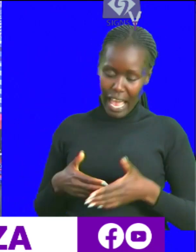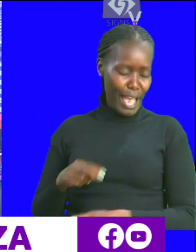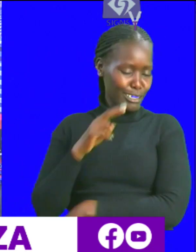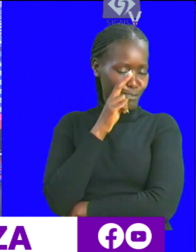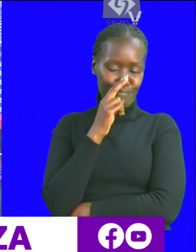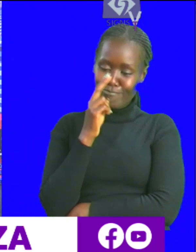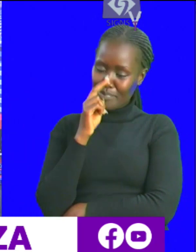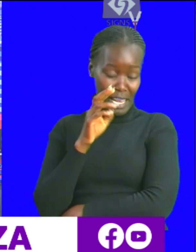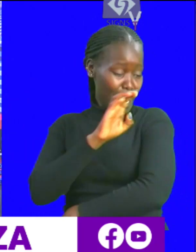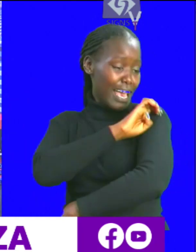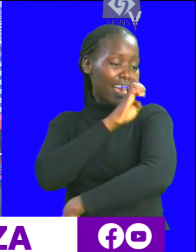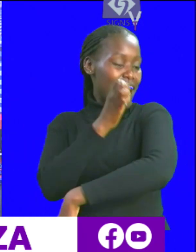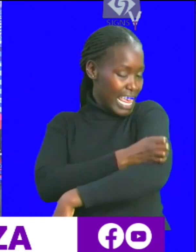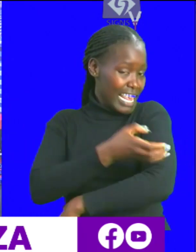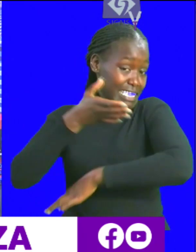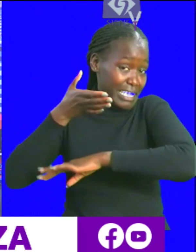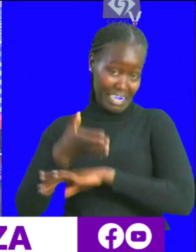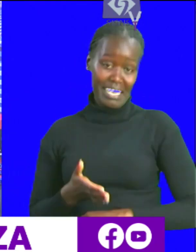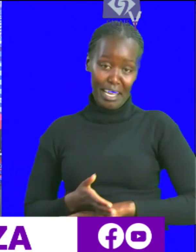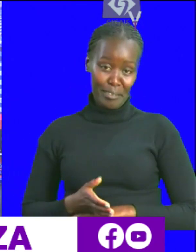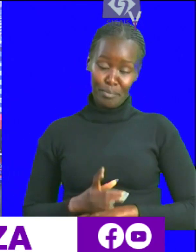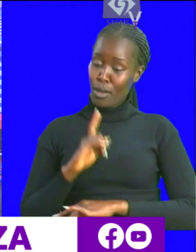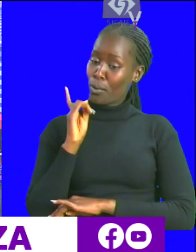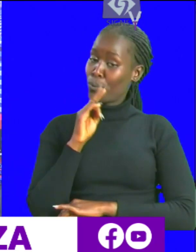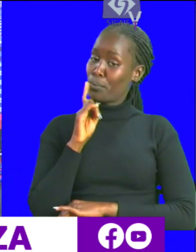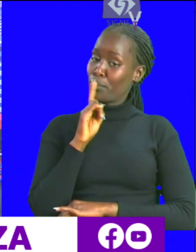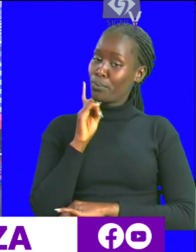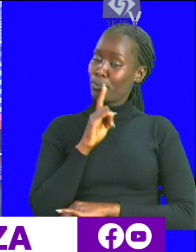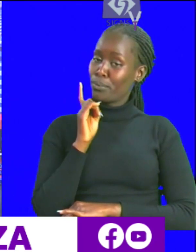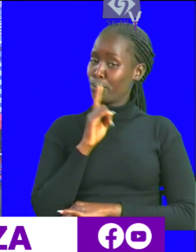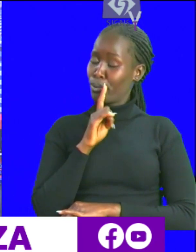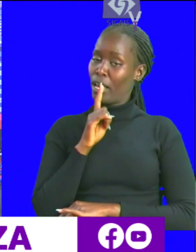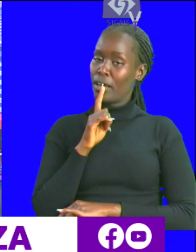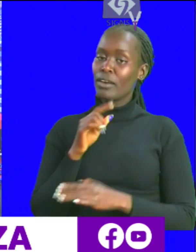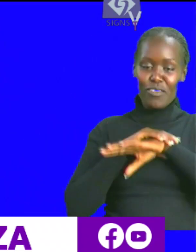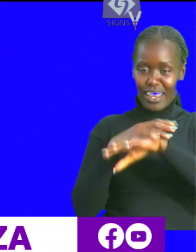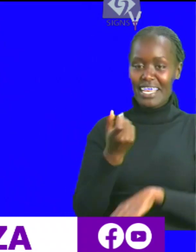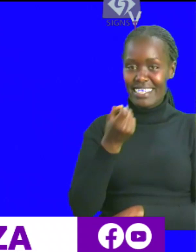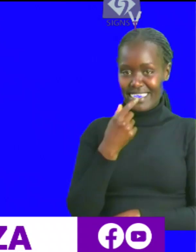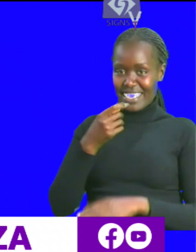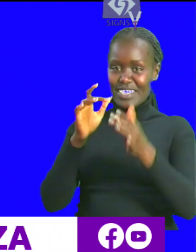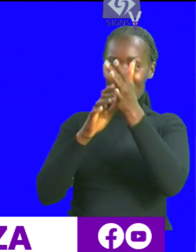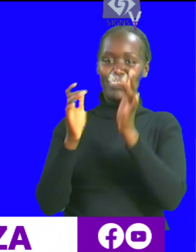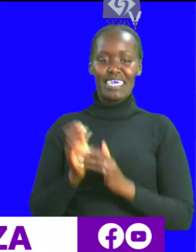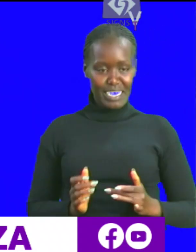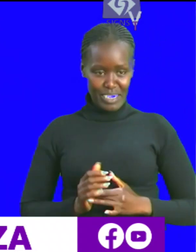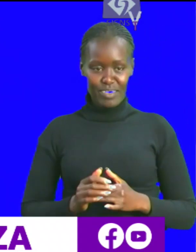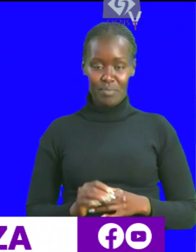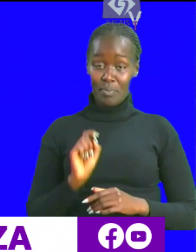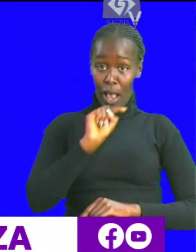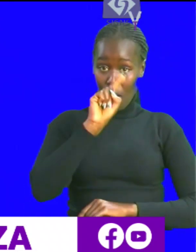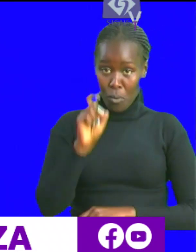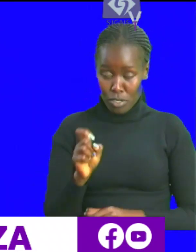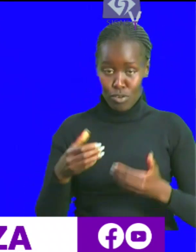The energy in here, man. DJ. Leo gospel edition imeweza manze. Mm-hmm. DJ. Uko fiti? Mimi niko